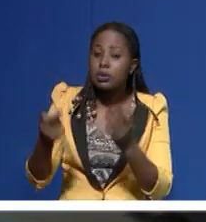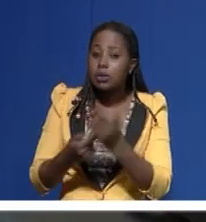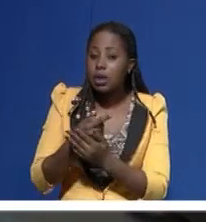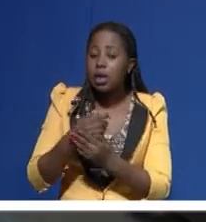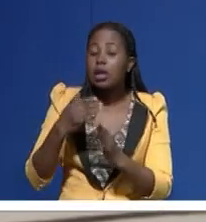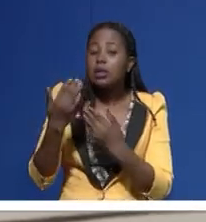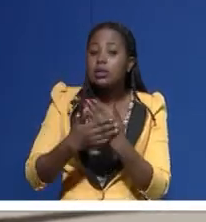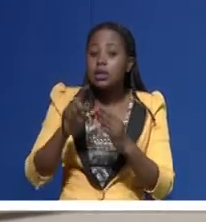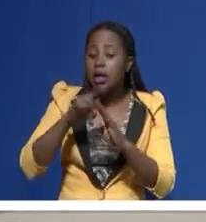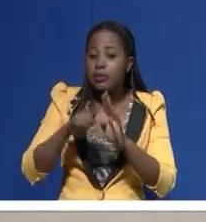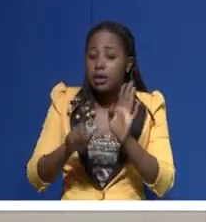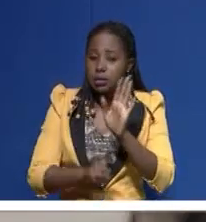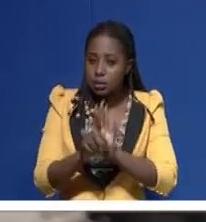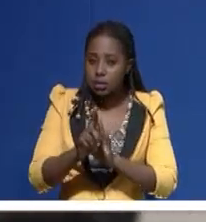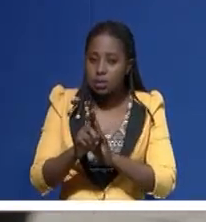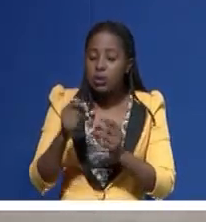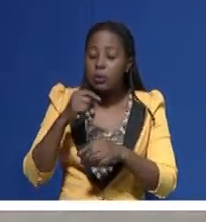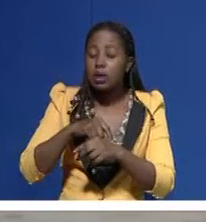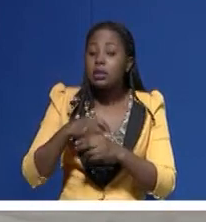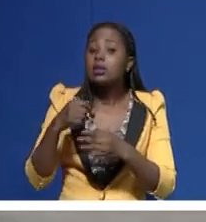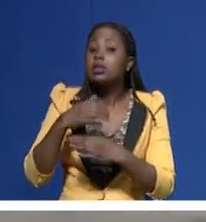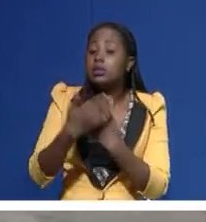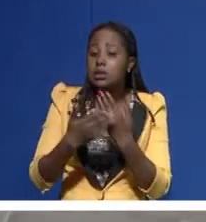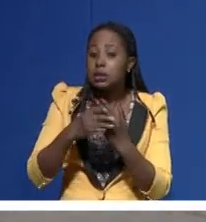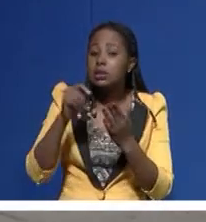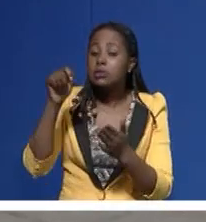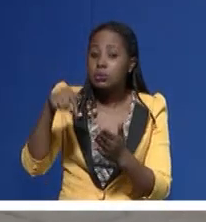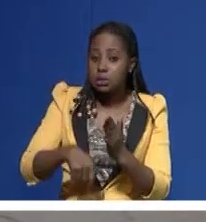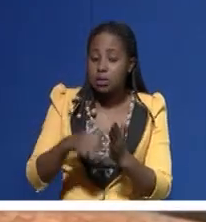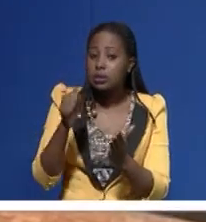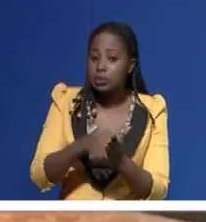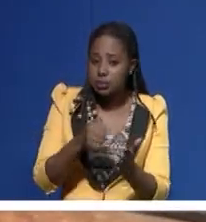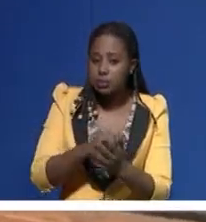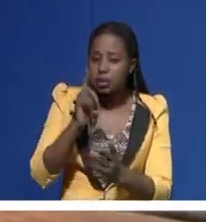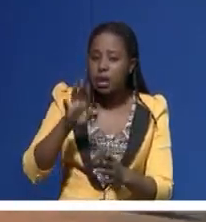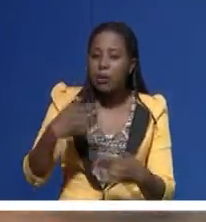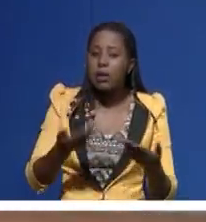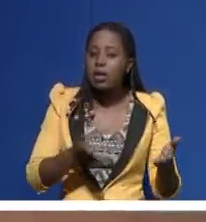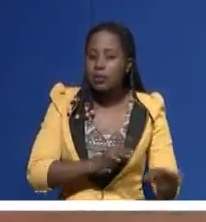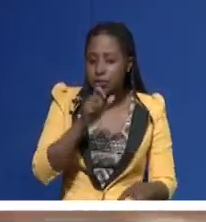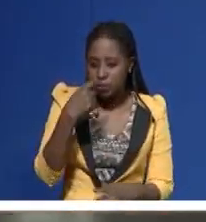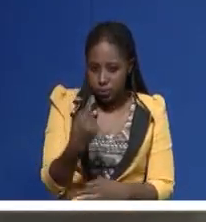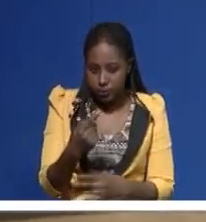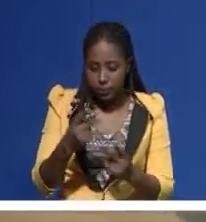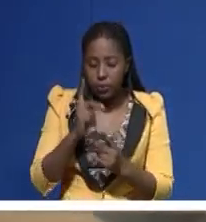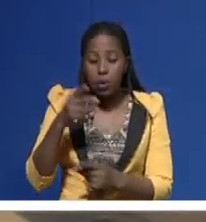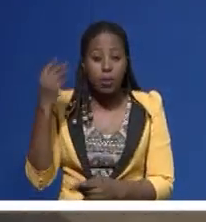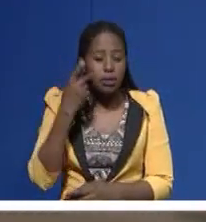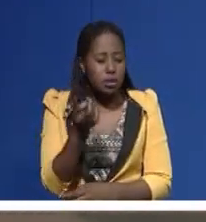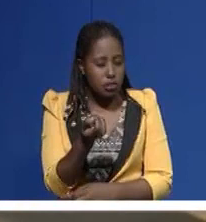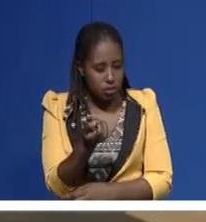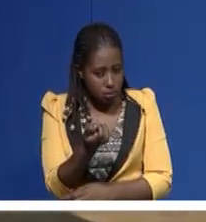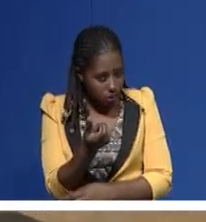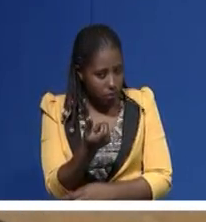Afrika kaskazini, huku nchi zilizo kusini mwa jangwa la Sahara zikiwa hazina kifo hata kimoja na pia kuwa na maambukizi kidogo